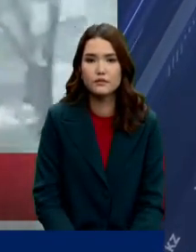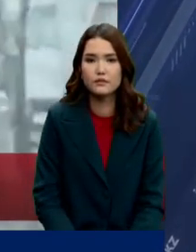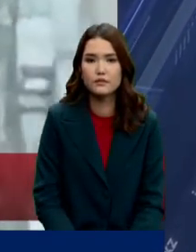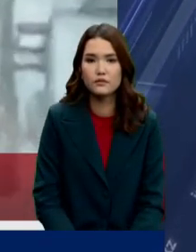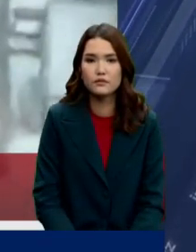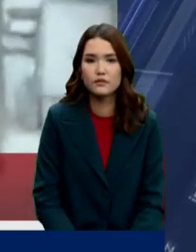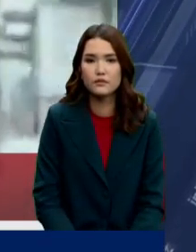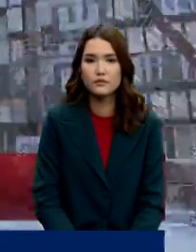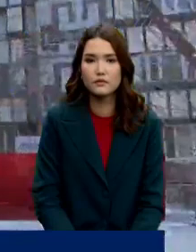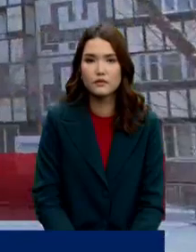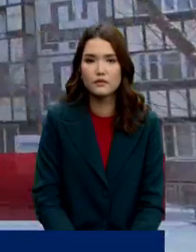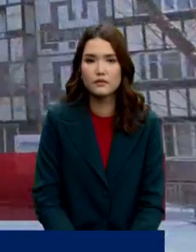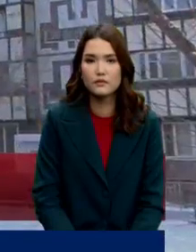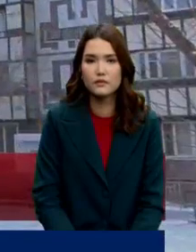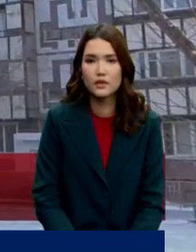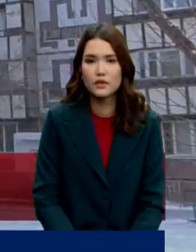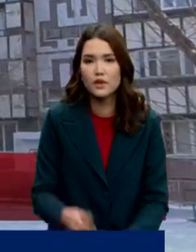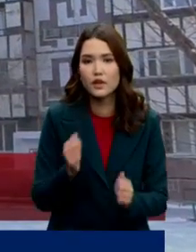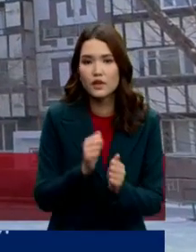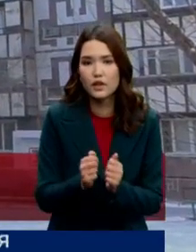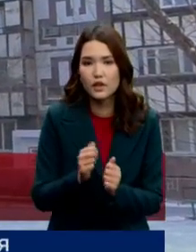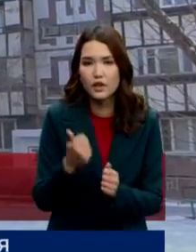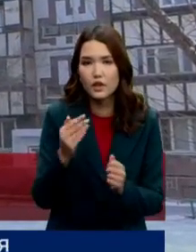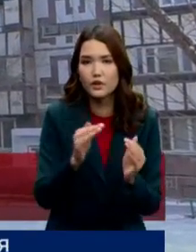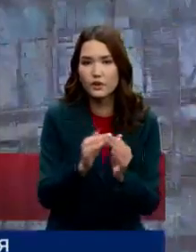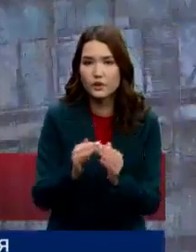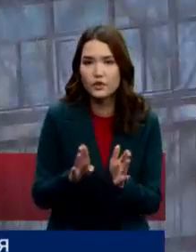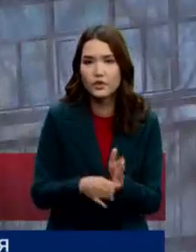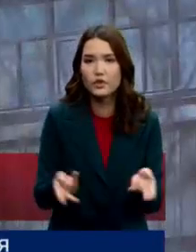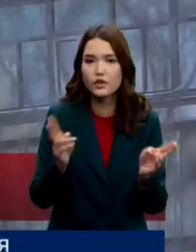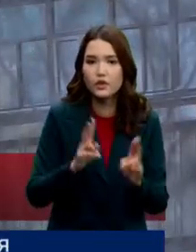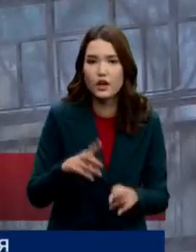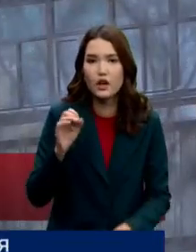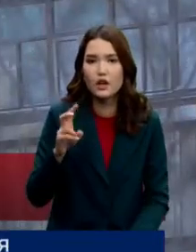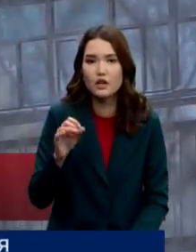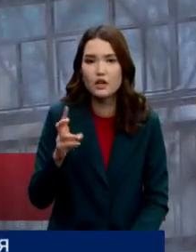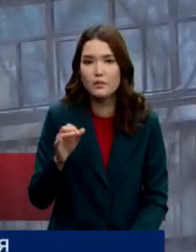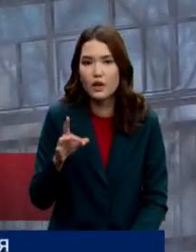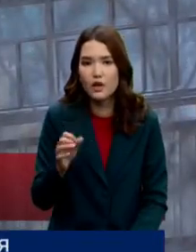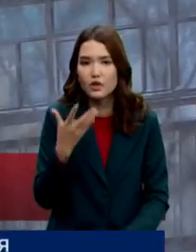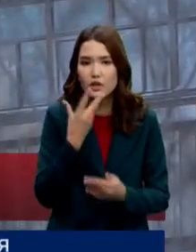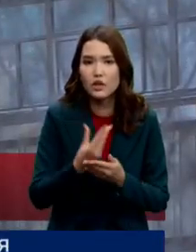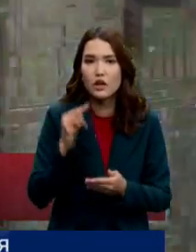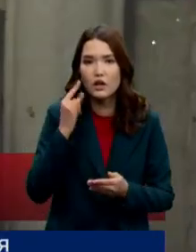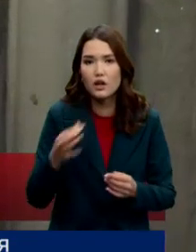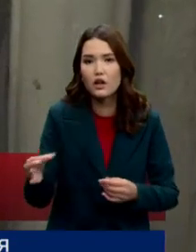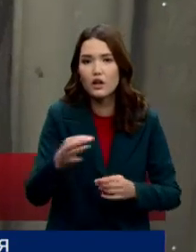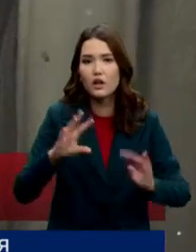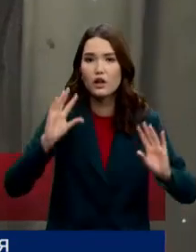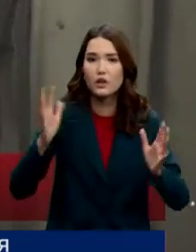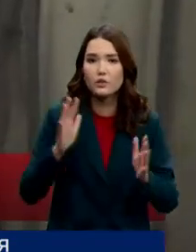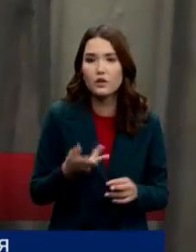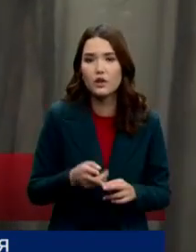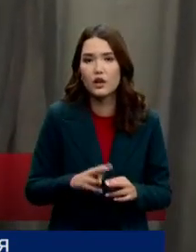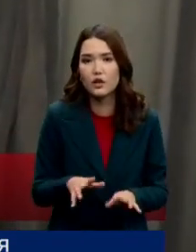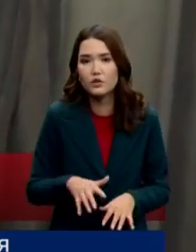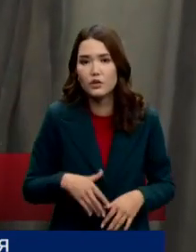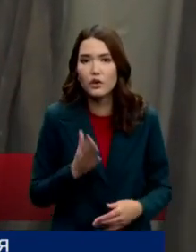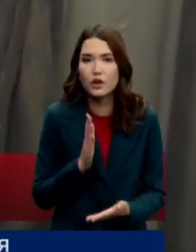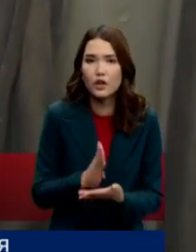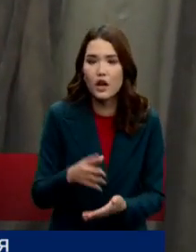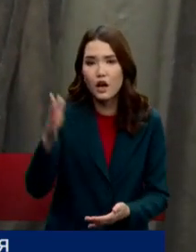Сейчас и света нету. 9 күн бойы тозак көріп, жылусыз қалған Екібастұздықтар ашынғаннан жағдайларын әлеуметтік желіде ашық айтуда.